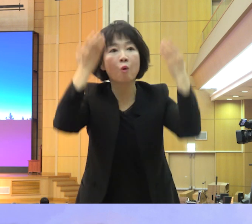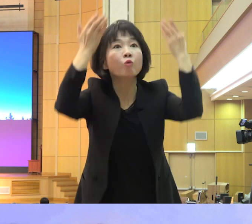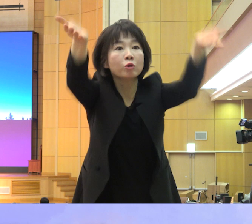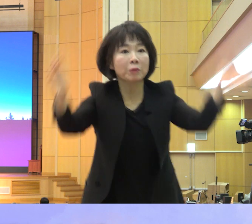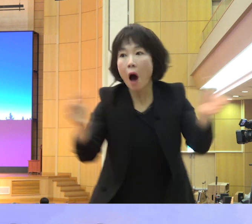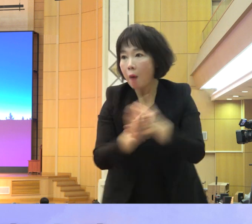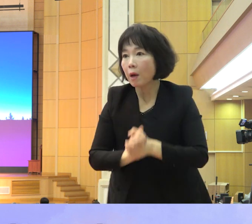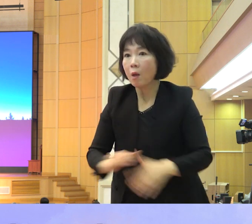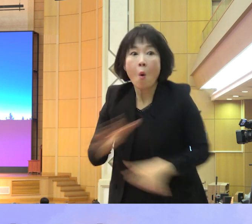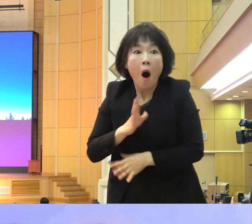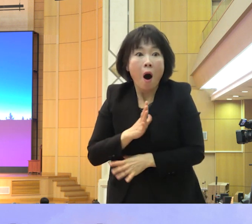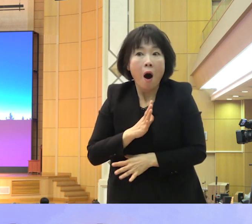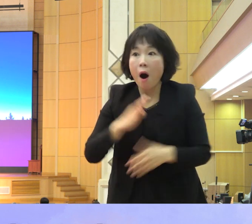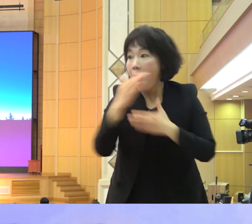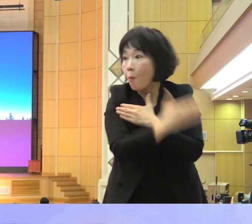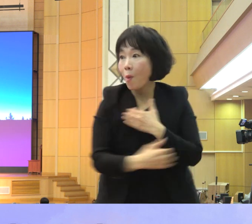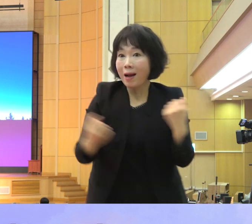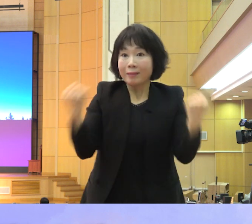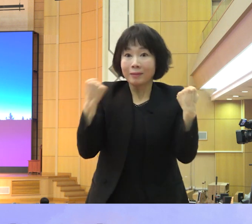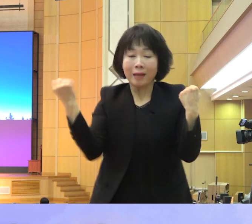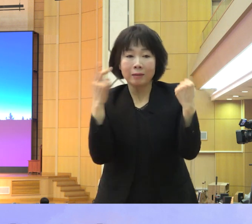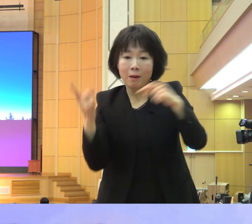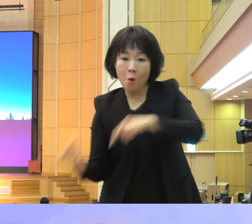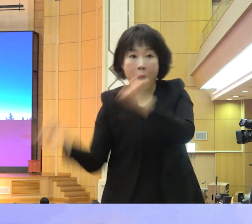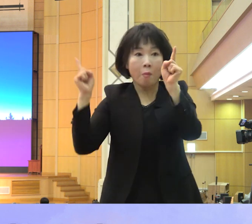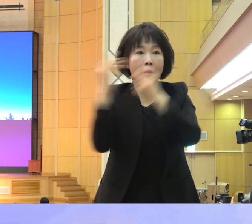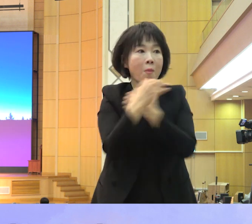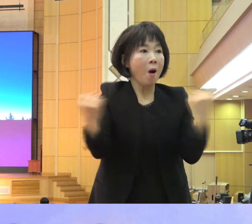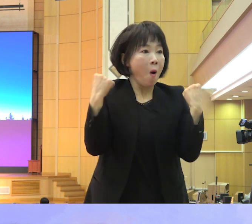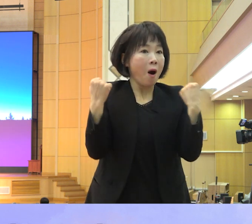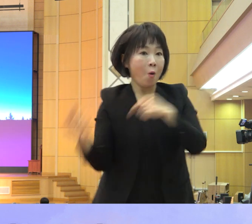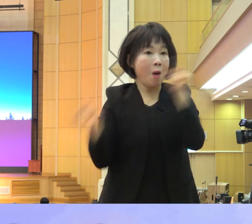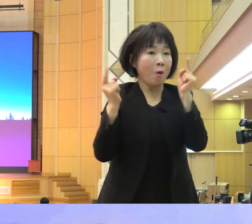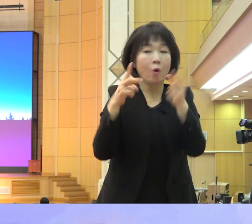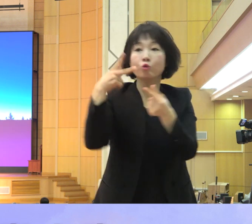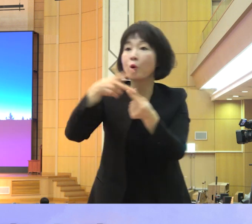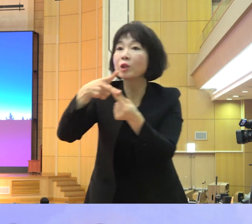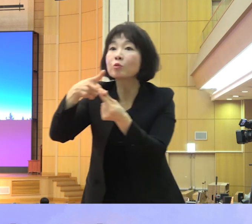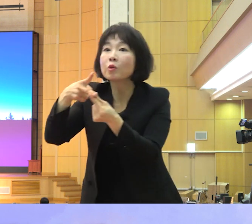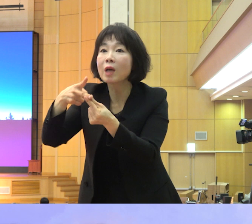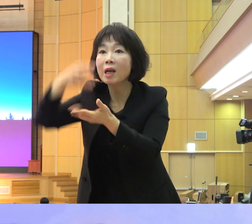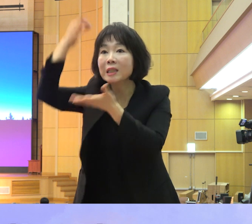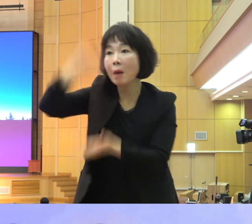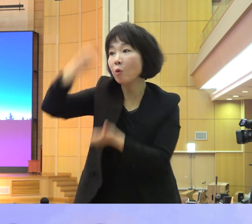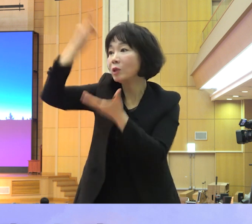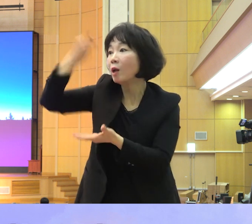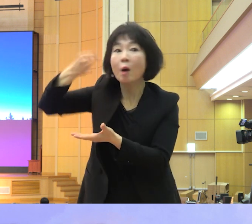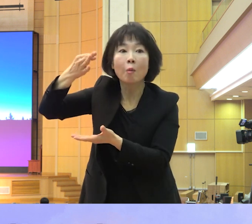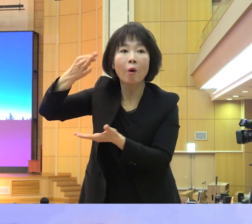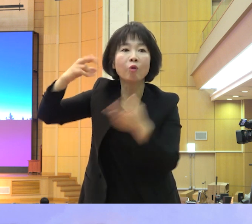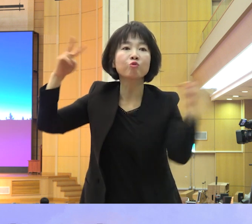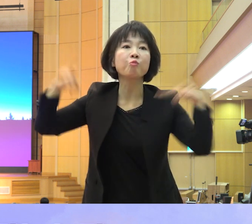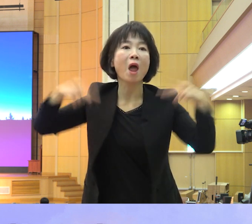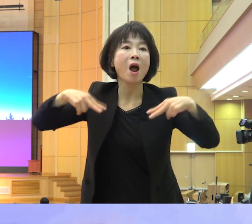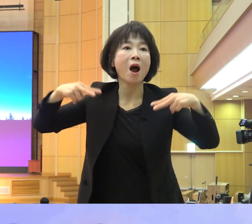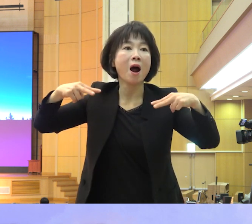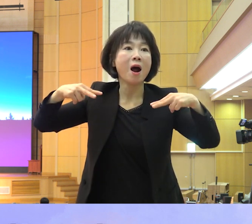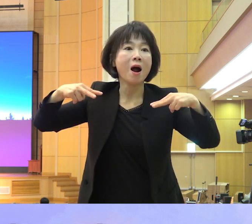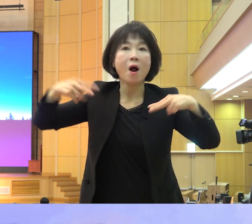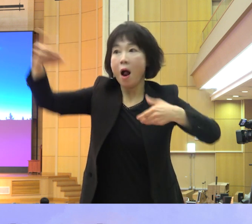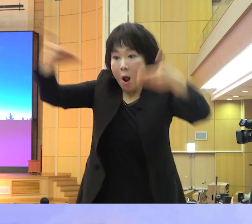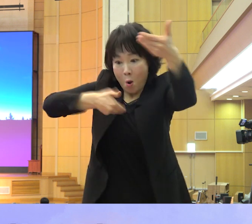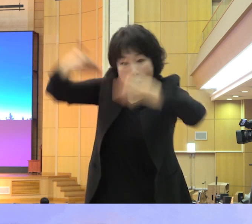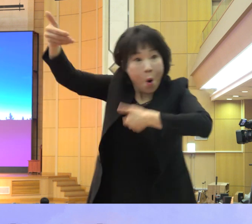건강을 다시 회복하고, 그리고 물질도 그냥 갑절로 복을 받고 나니까,